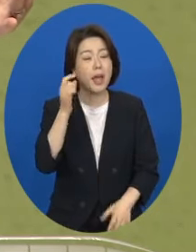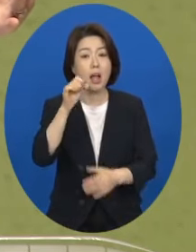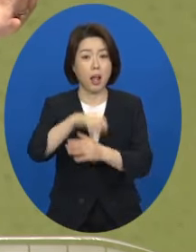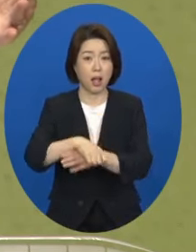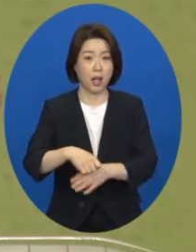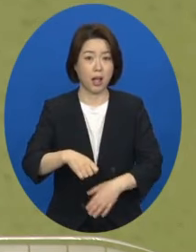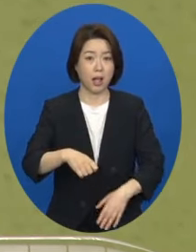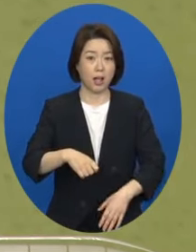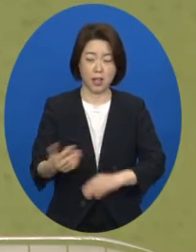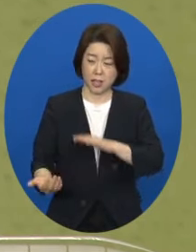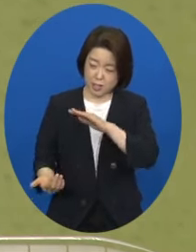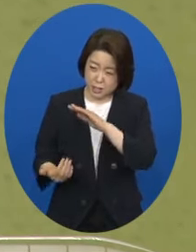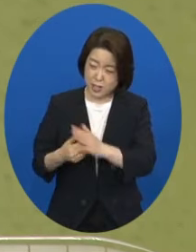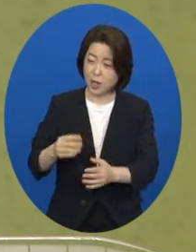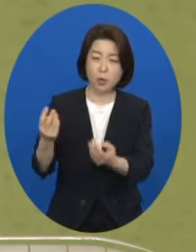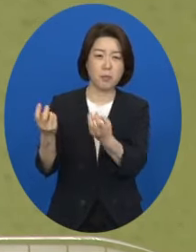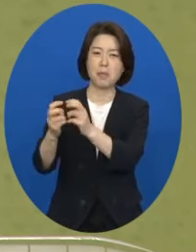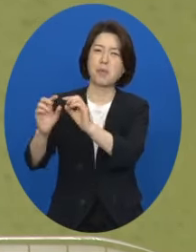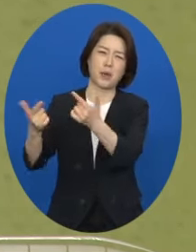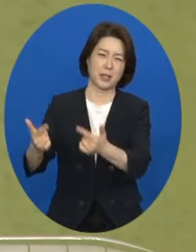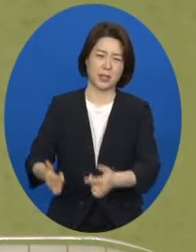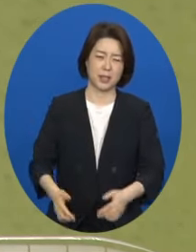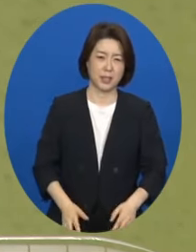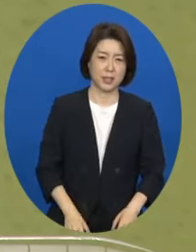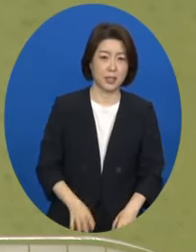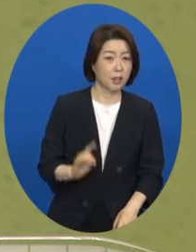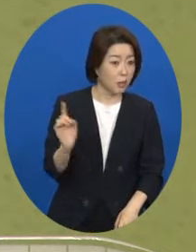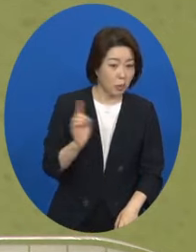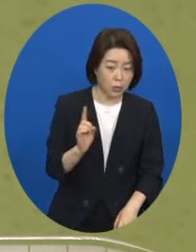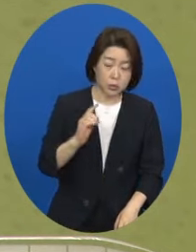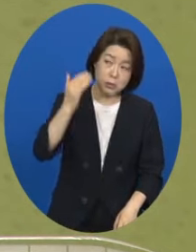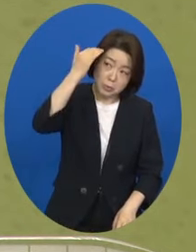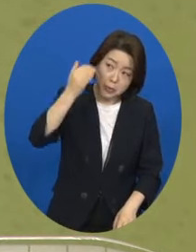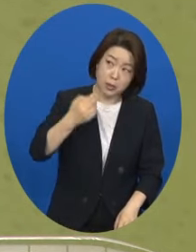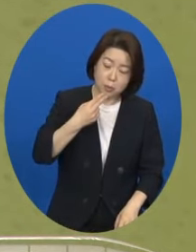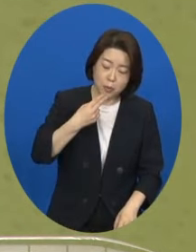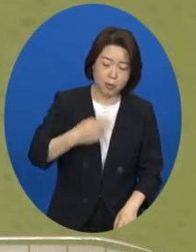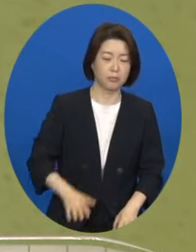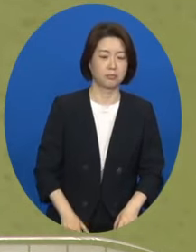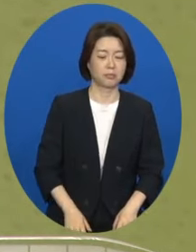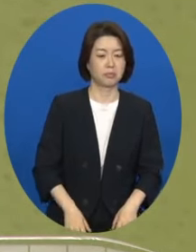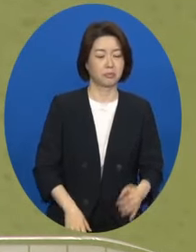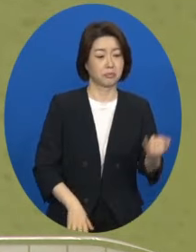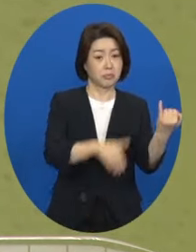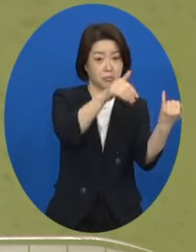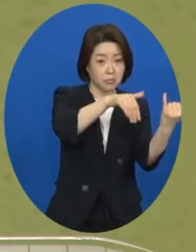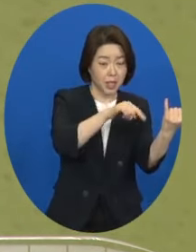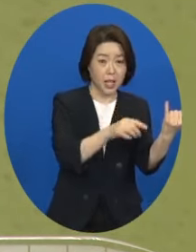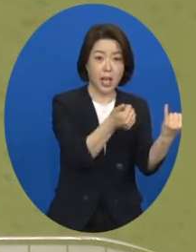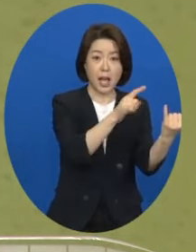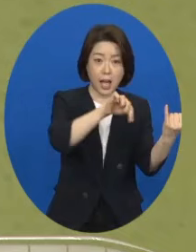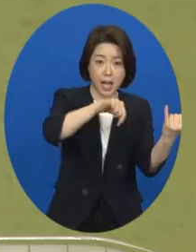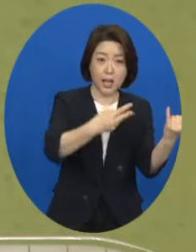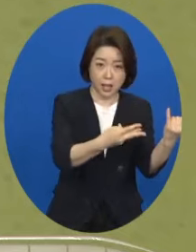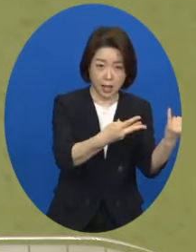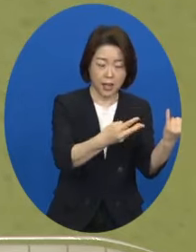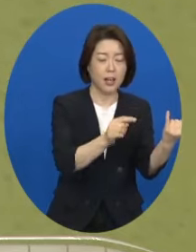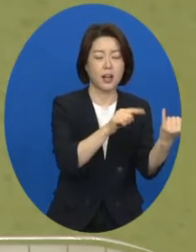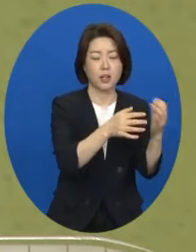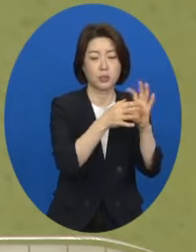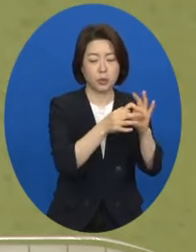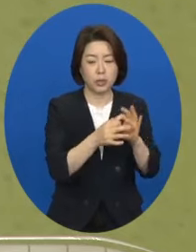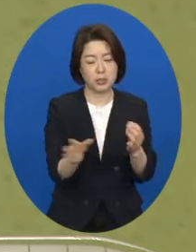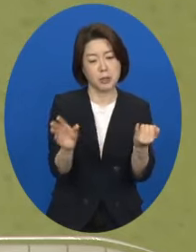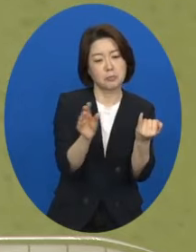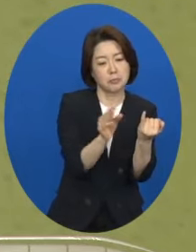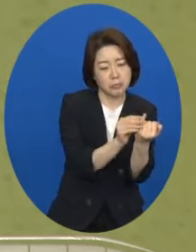많습니다. 어떠한 제약도 없으니까 결국 하갈을 통해서 임신을 해서 자녀가 이제 생긴 거예요. 이것 때문에 이제